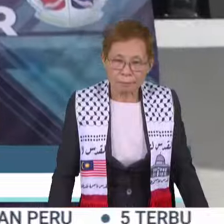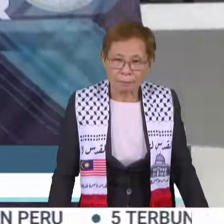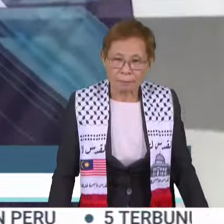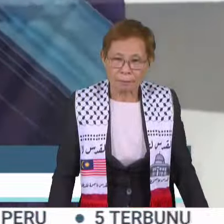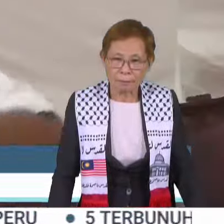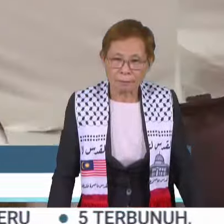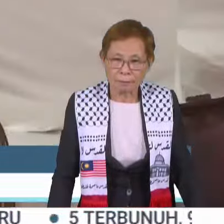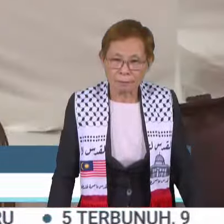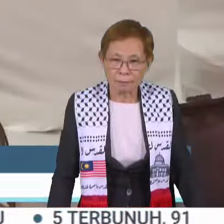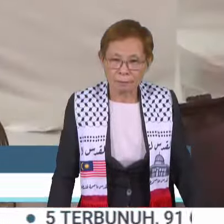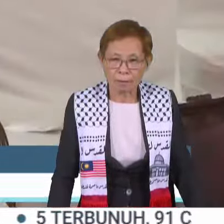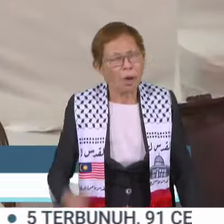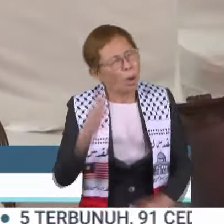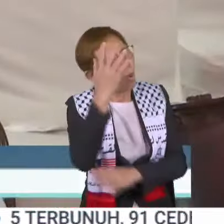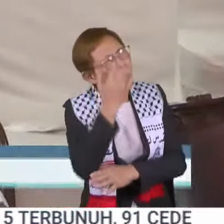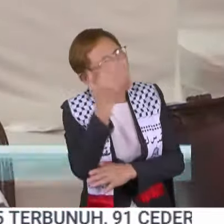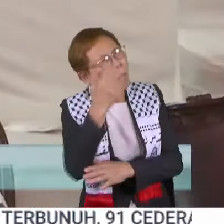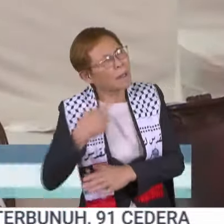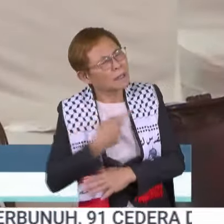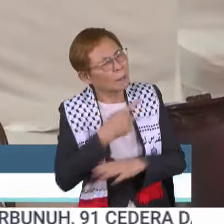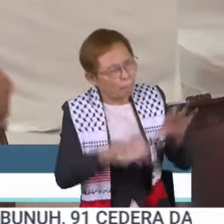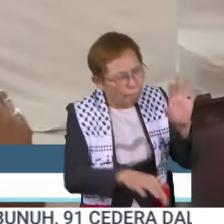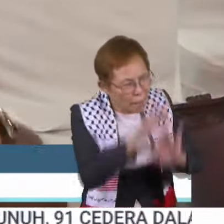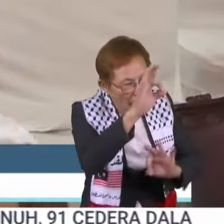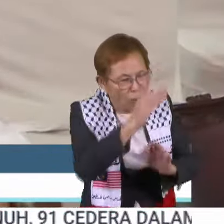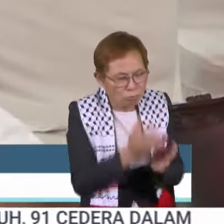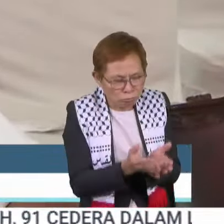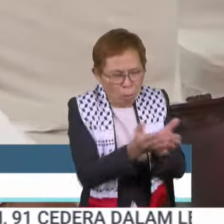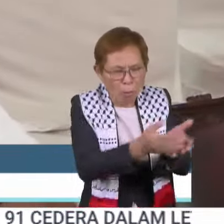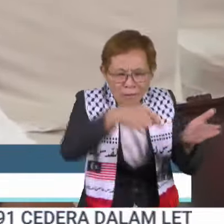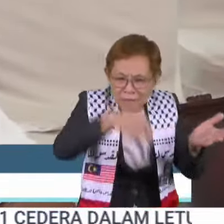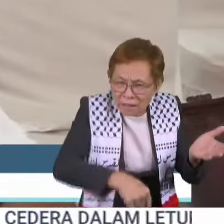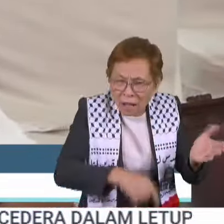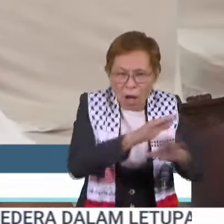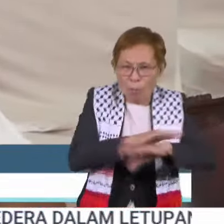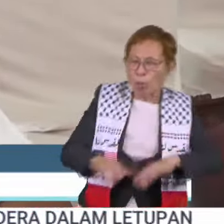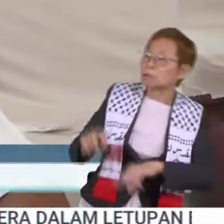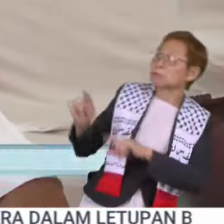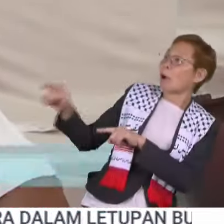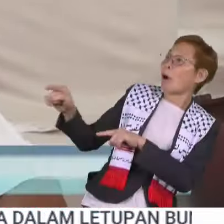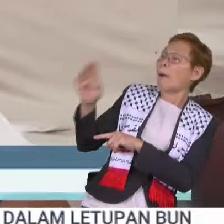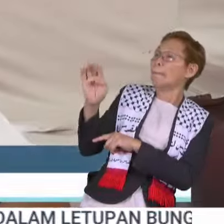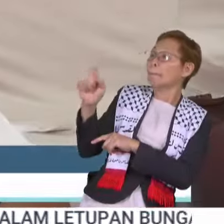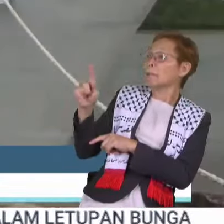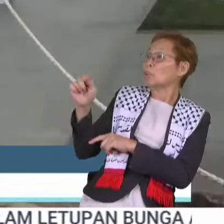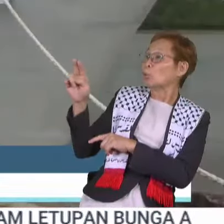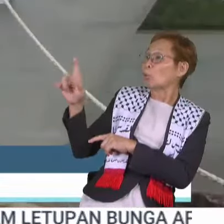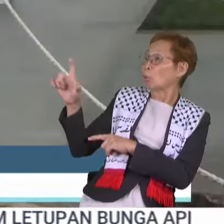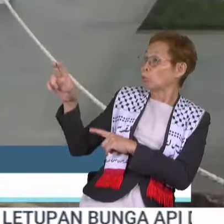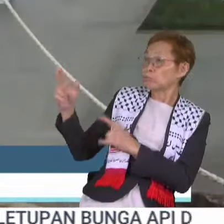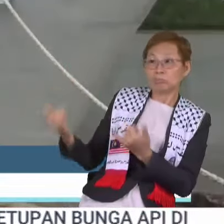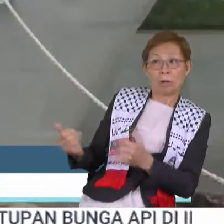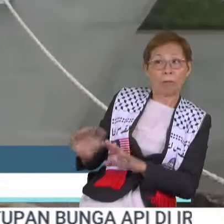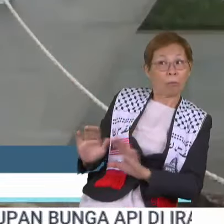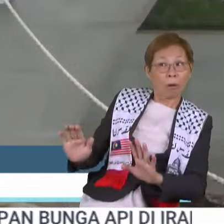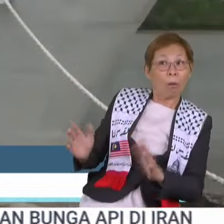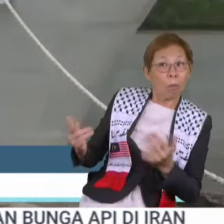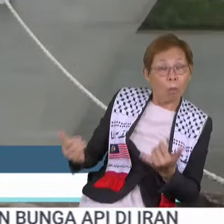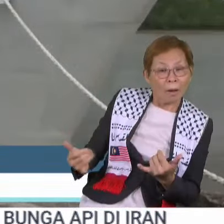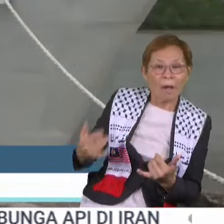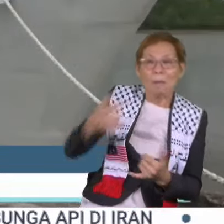bintulo Jadi kenapa kita pilih aset ini di sini dan bukan di buulu masa ini okey tentunya